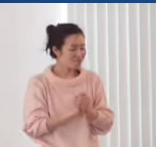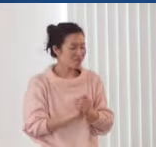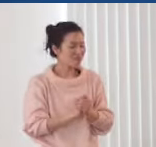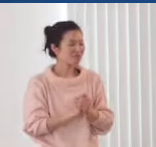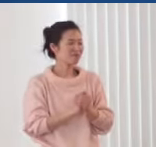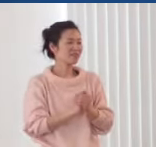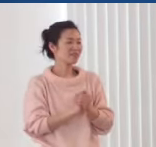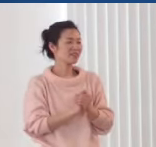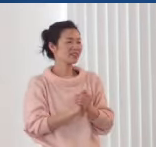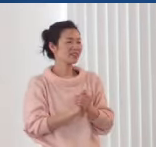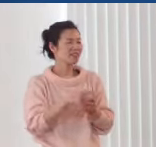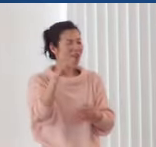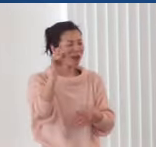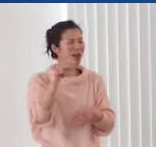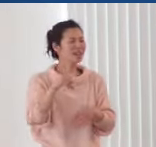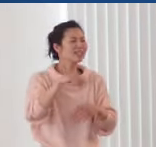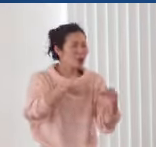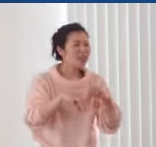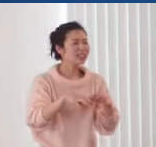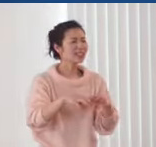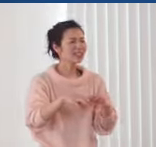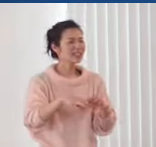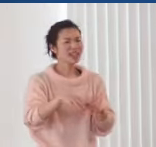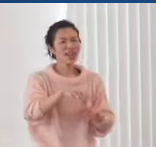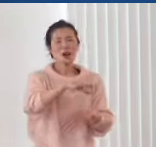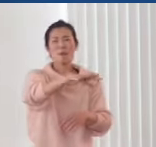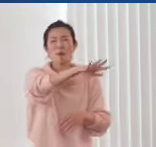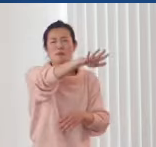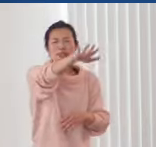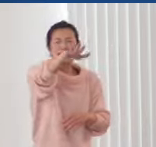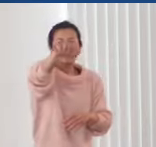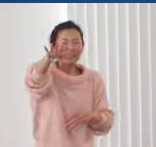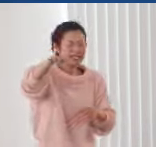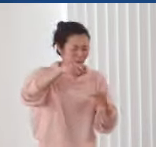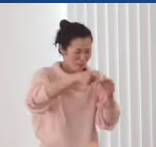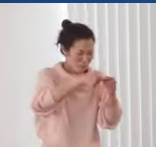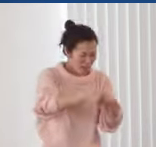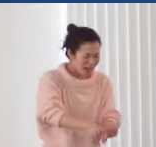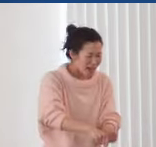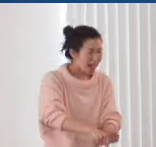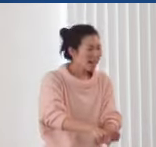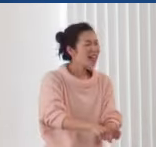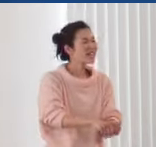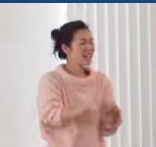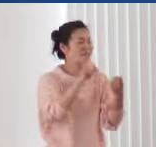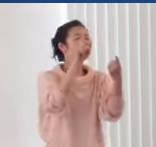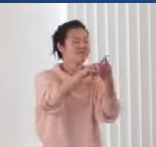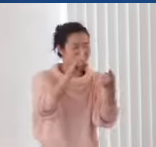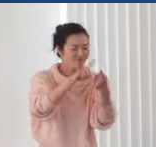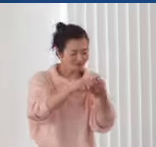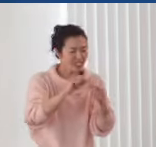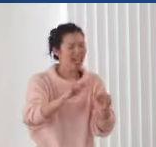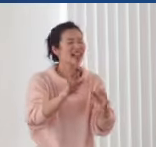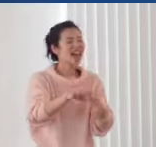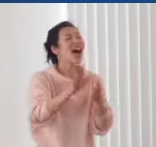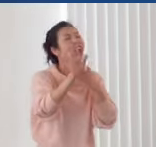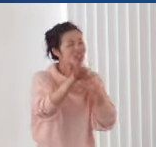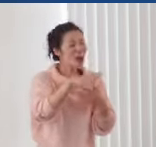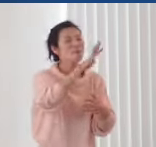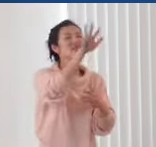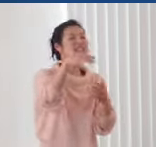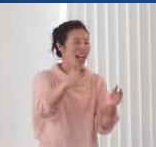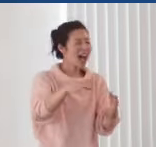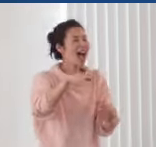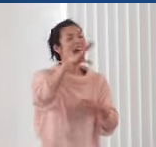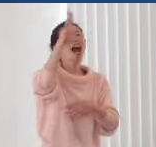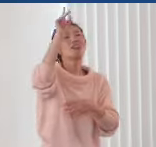神様は大変だと思います。何十億何百億っていう人の疑問に全て答えていかなきゃいけないんですけど、まあ、でも神様は全ての